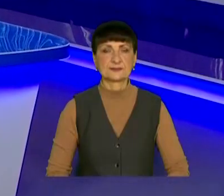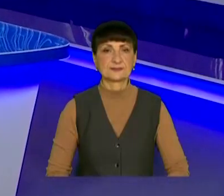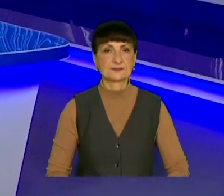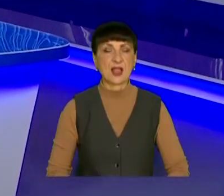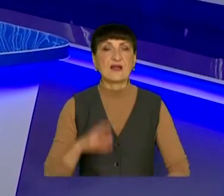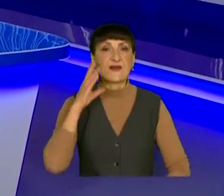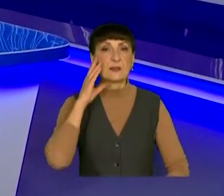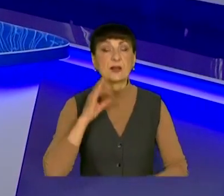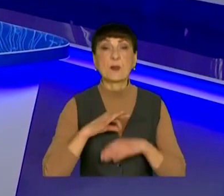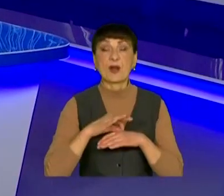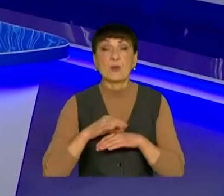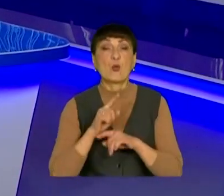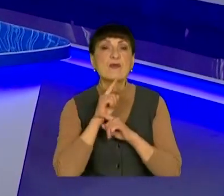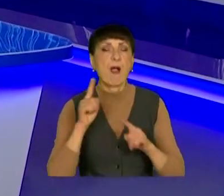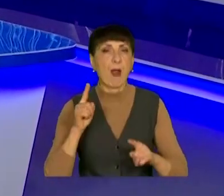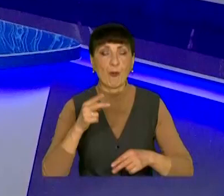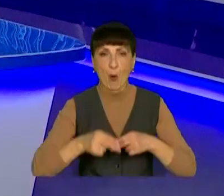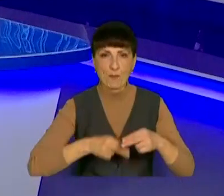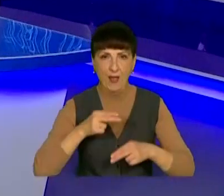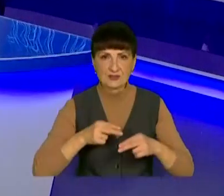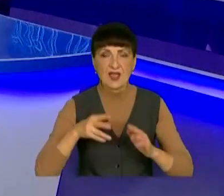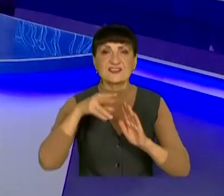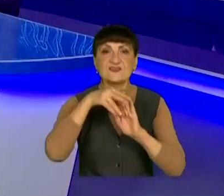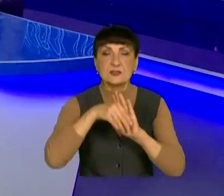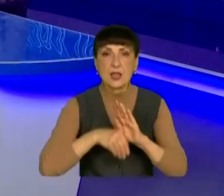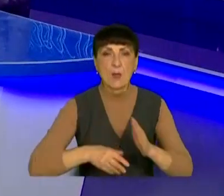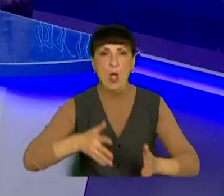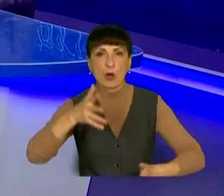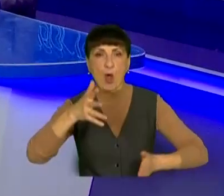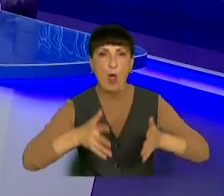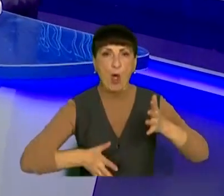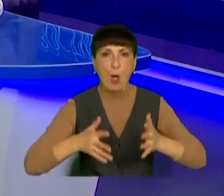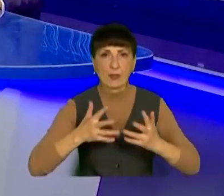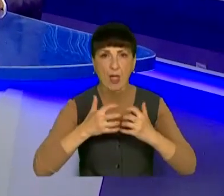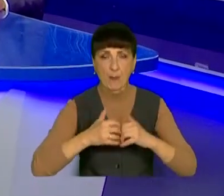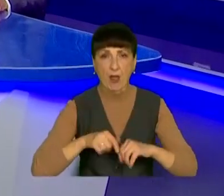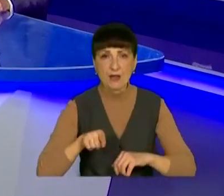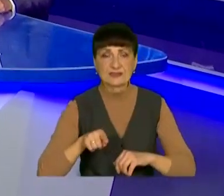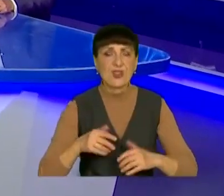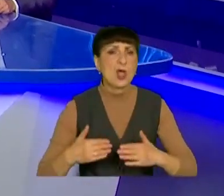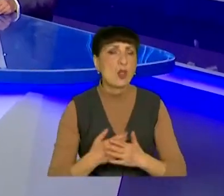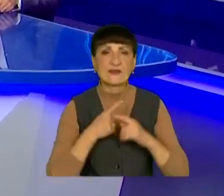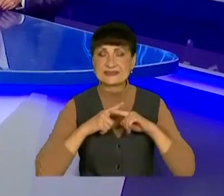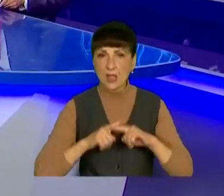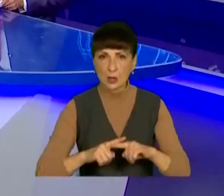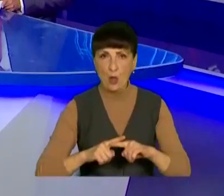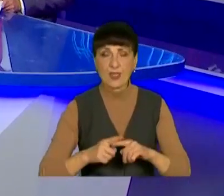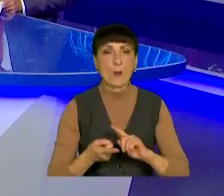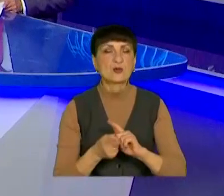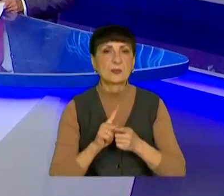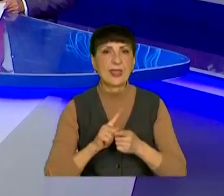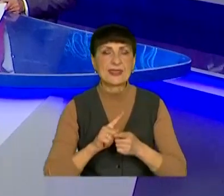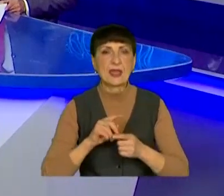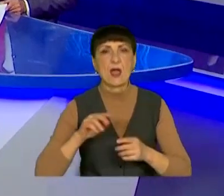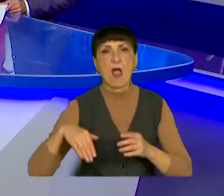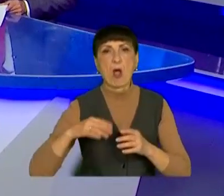В Алматы провели уникальную операцию с внедрением роботизированного ассистента. Инновационную технологию по замене